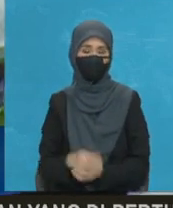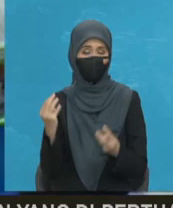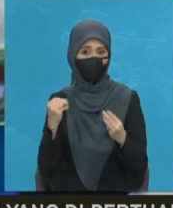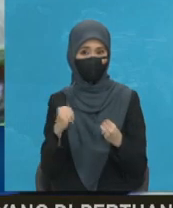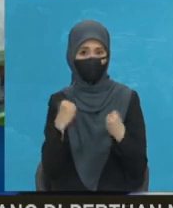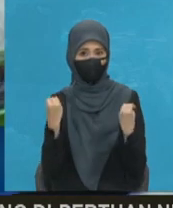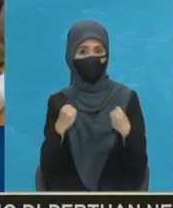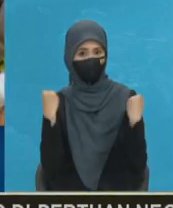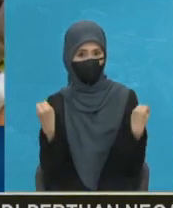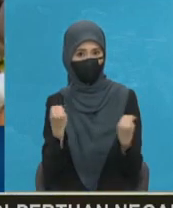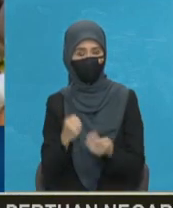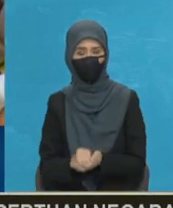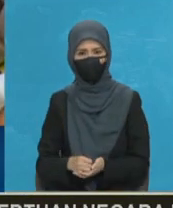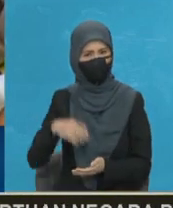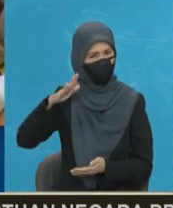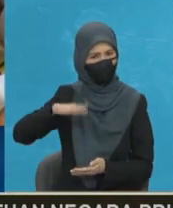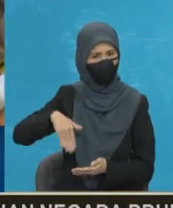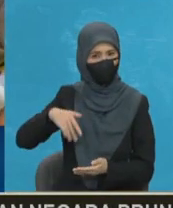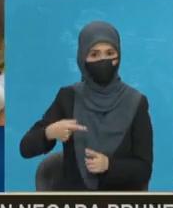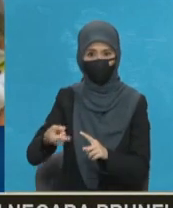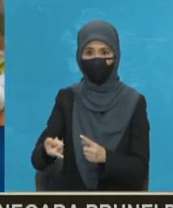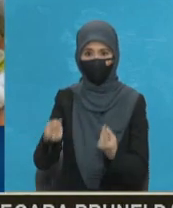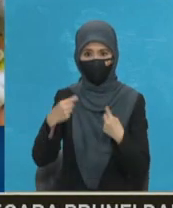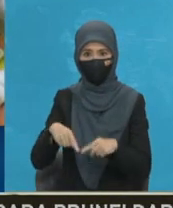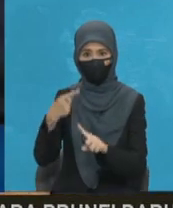acara tahunan sebelum menjelang peralatan